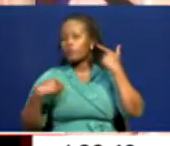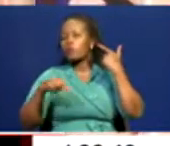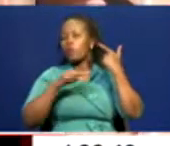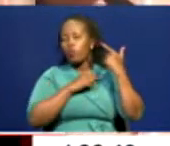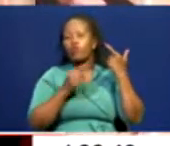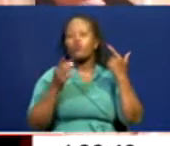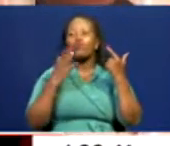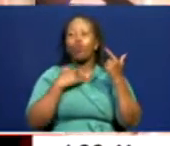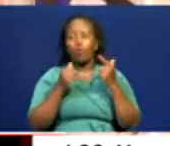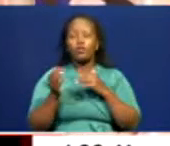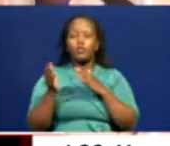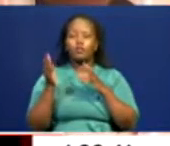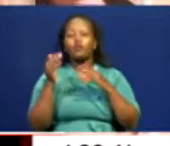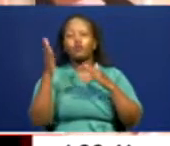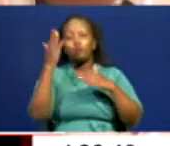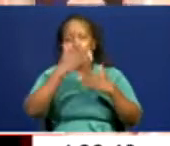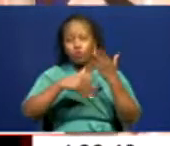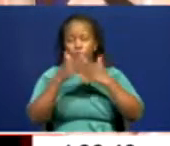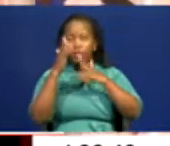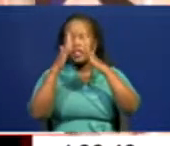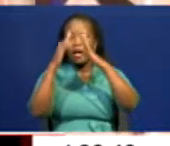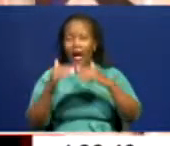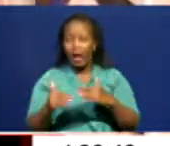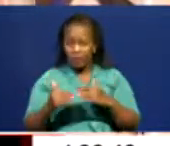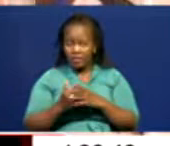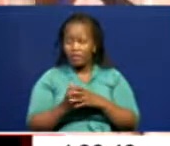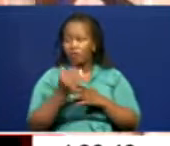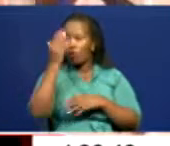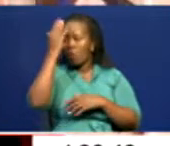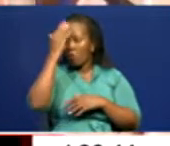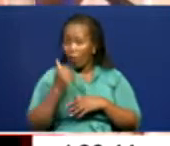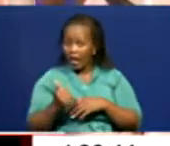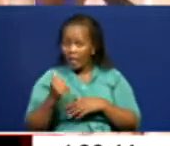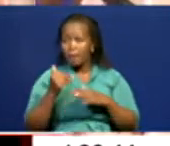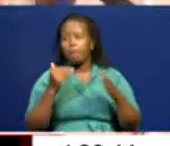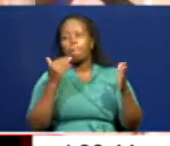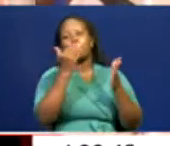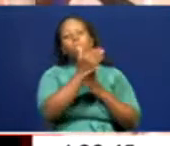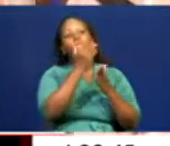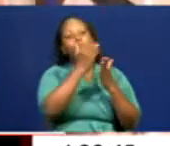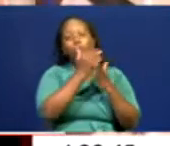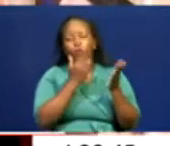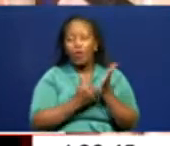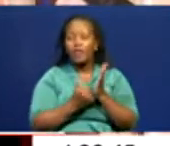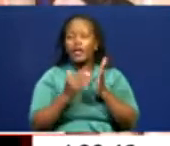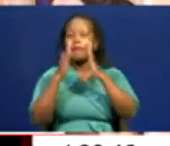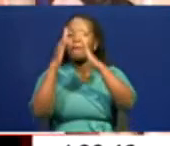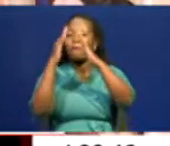kujenga manyumba Kenya. Ile mjengo, ile program yetu ya housing,